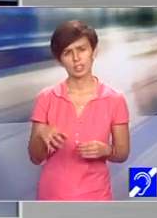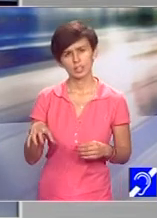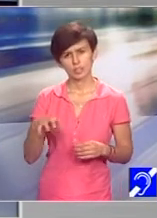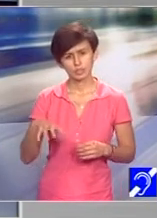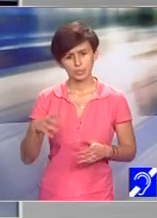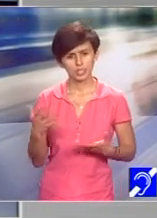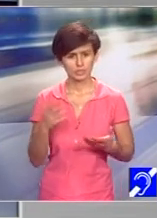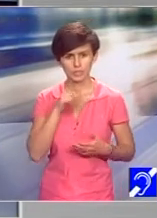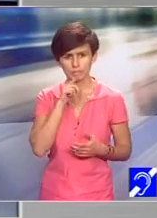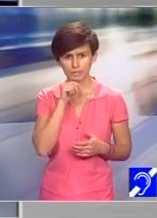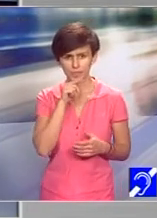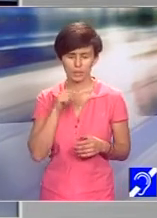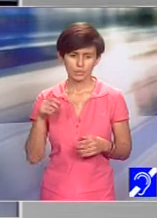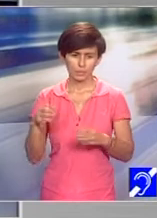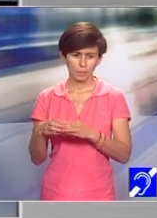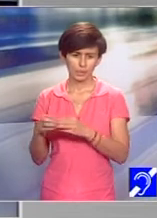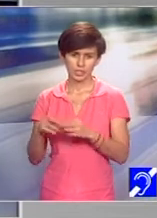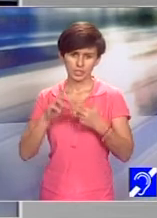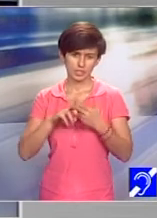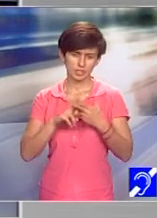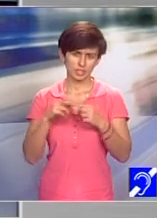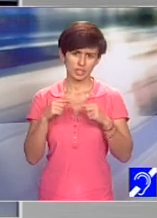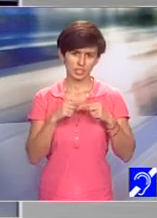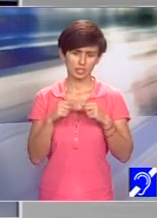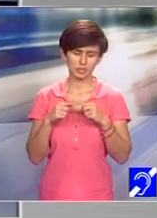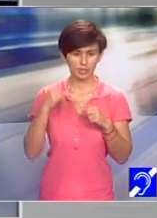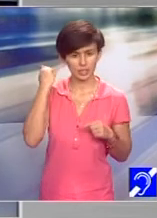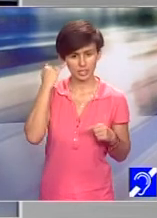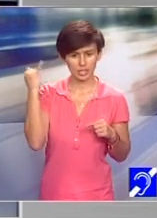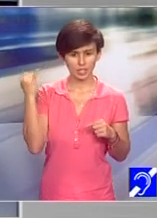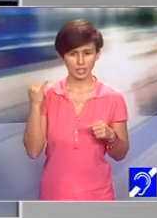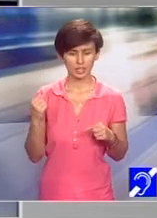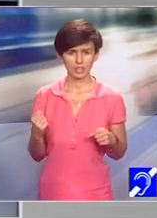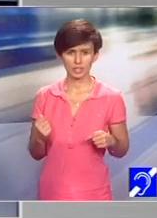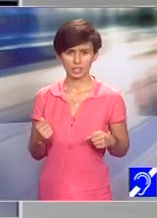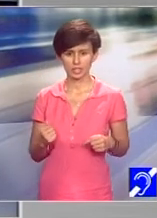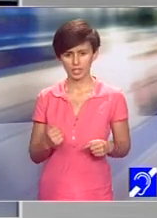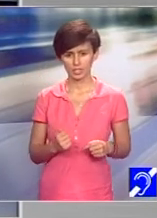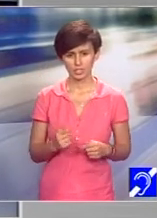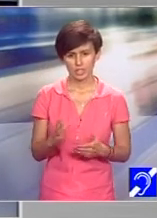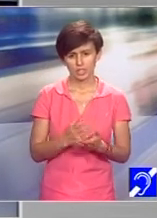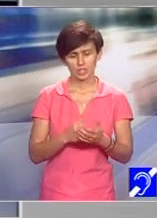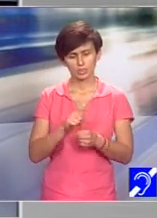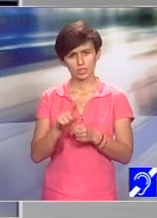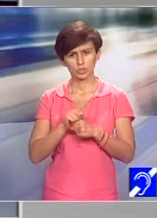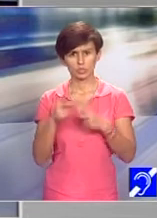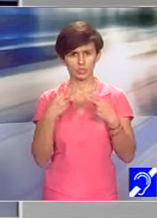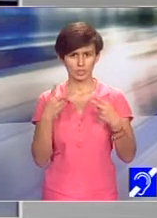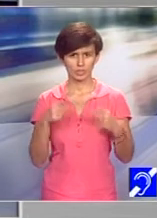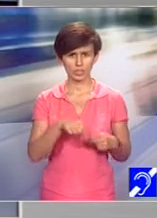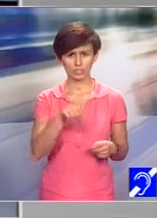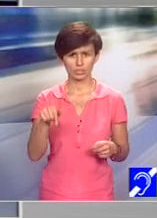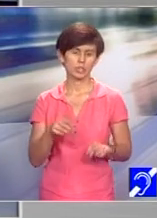unde comunitatea se întâlnește, dezbate idei, pune lucruri valoroase în comun. Ceea ce am început să facem și noi la Cluj, au